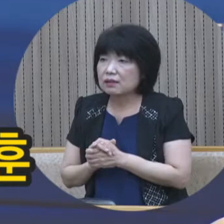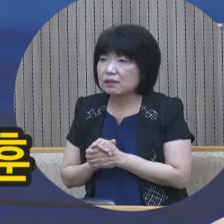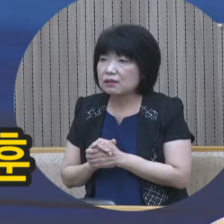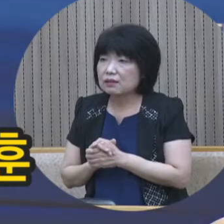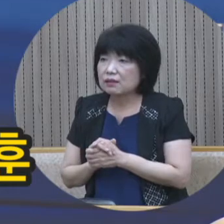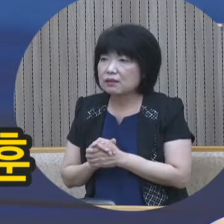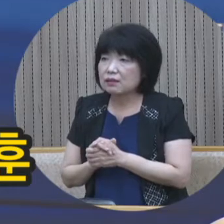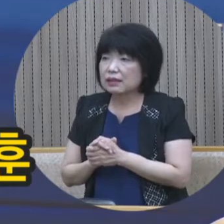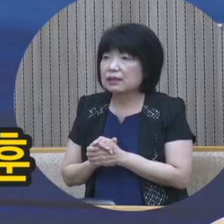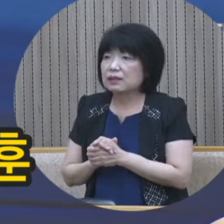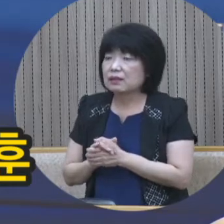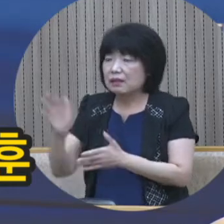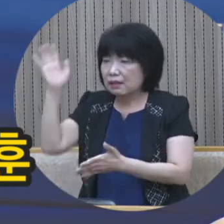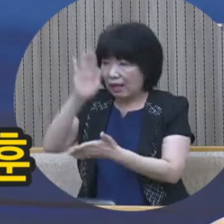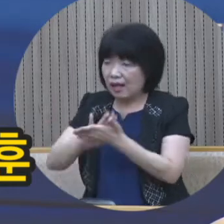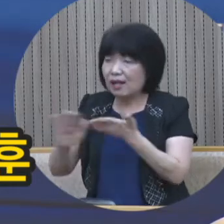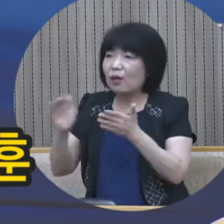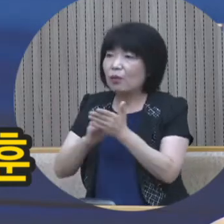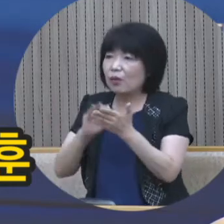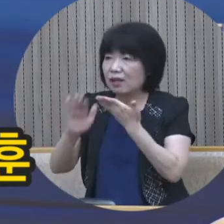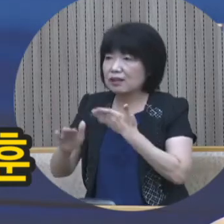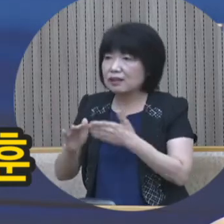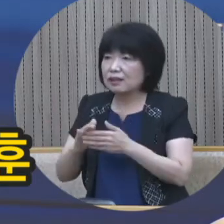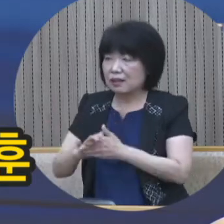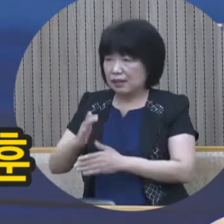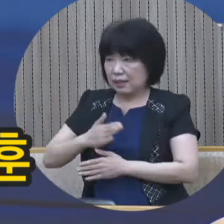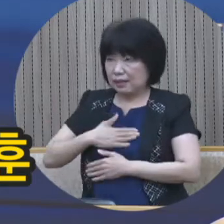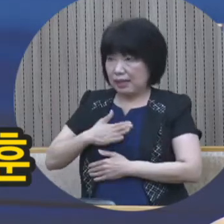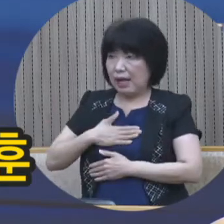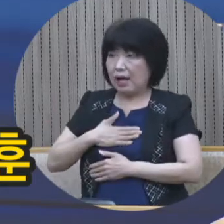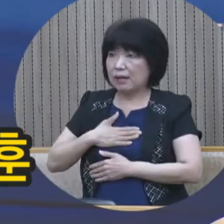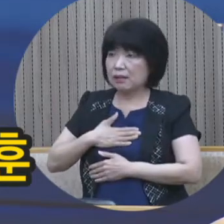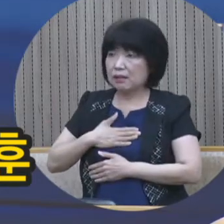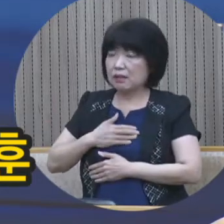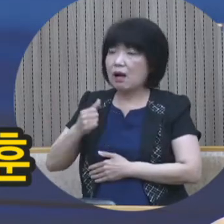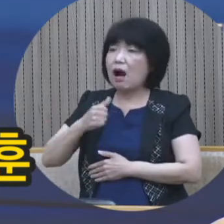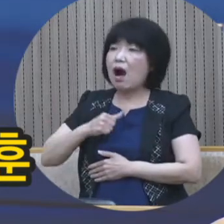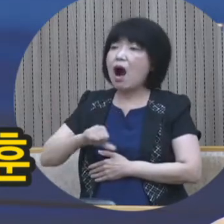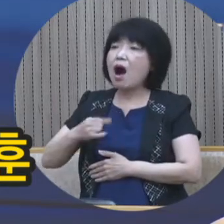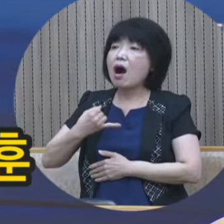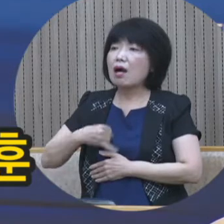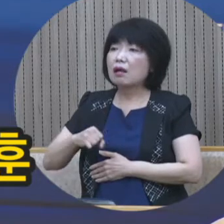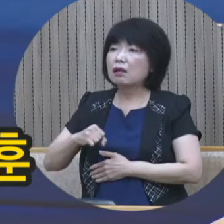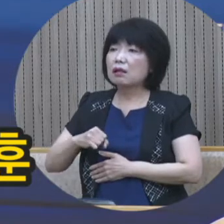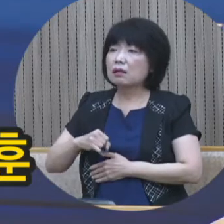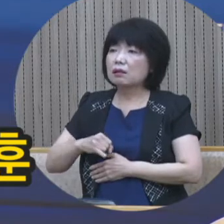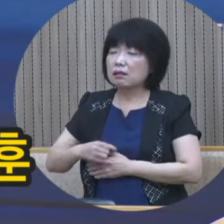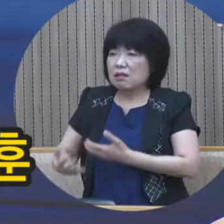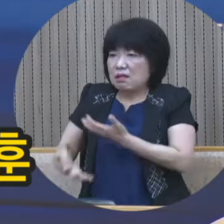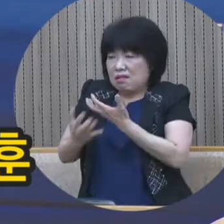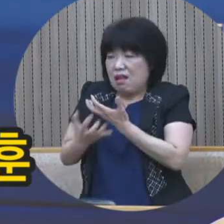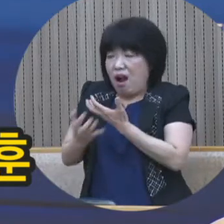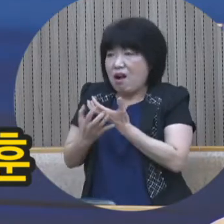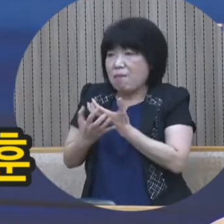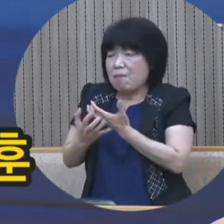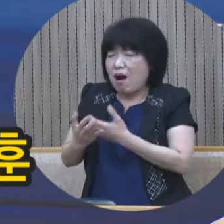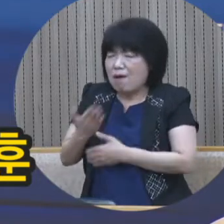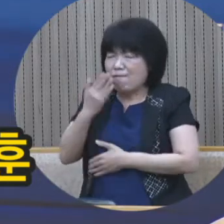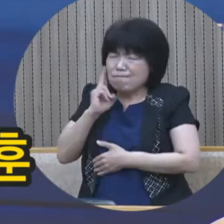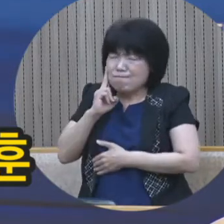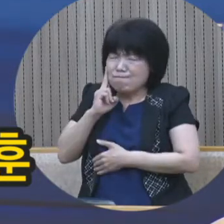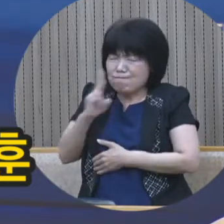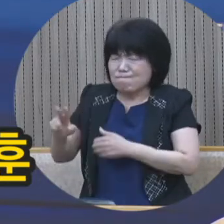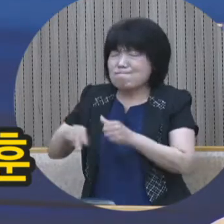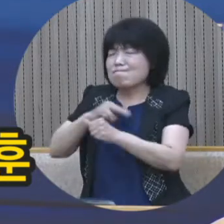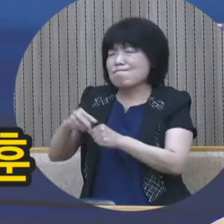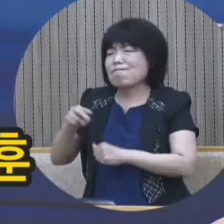그것마저도 다 없어지니까 자신들의 아이들을 삶아 먹는 그런 비참한 상황이